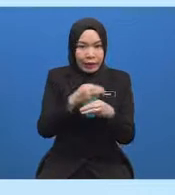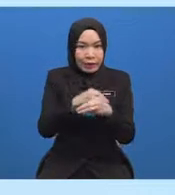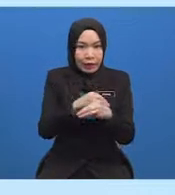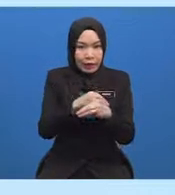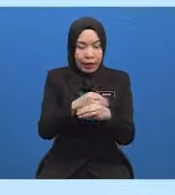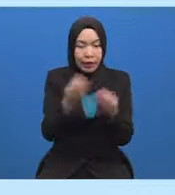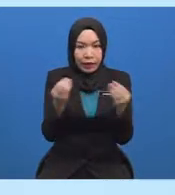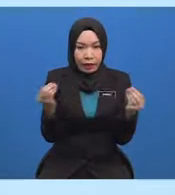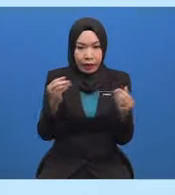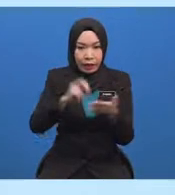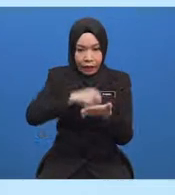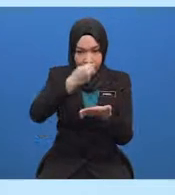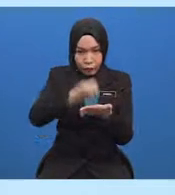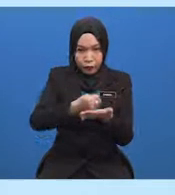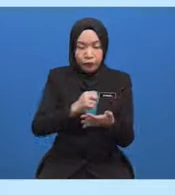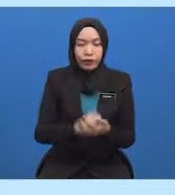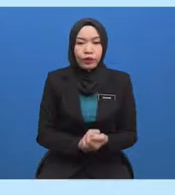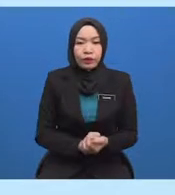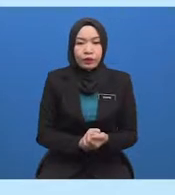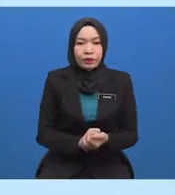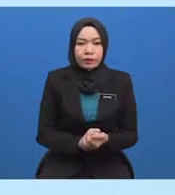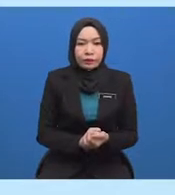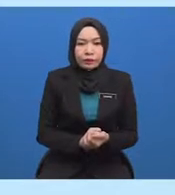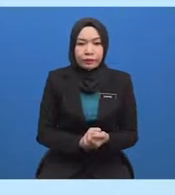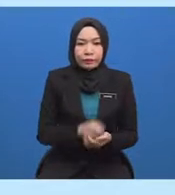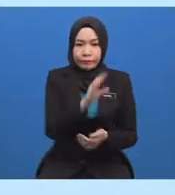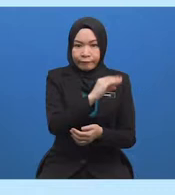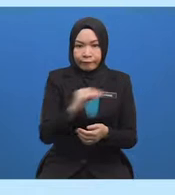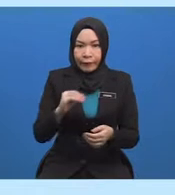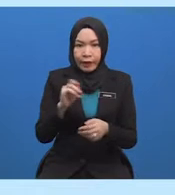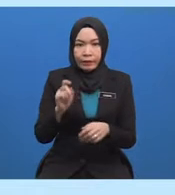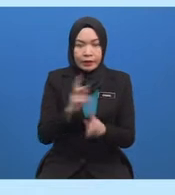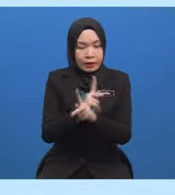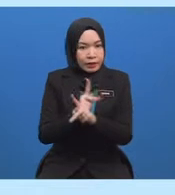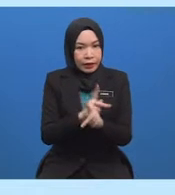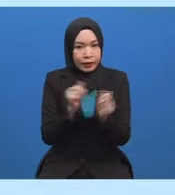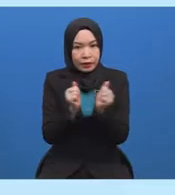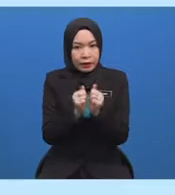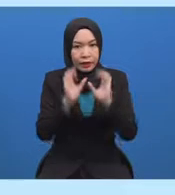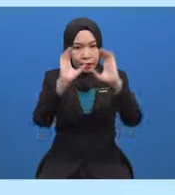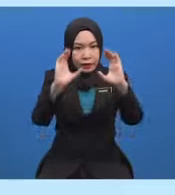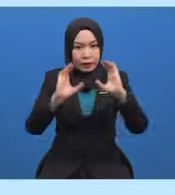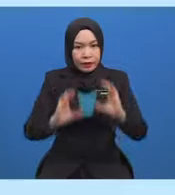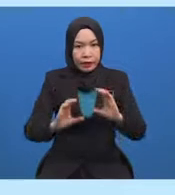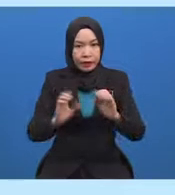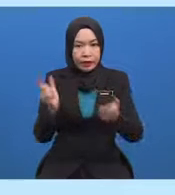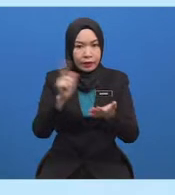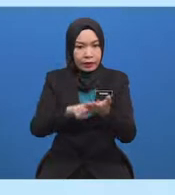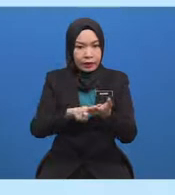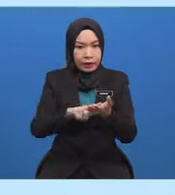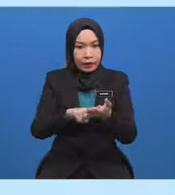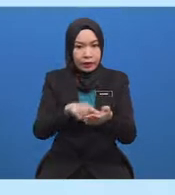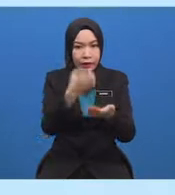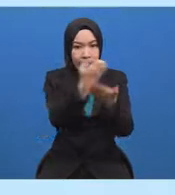satu lagi langkah pencegahan ialah pembinaan gabion pernah tak murid-murid melihat